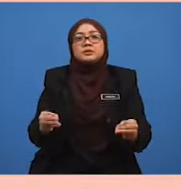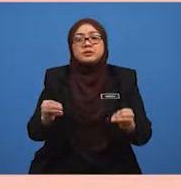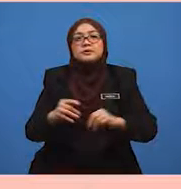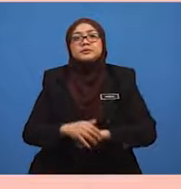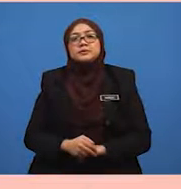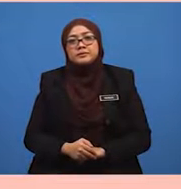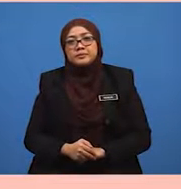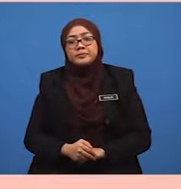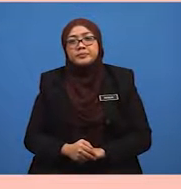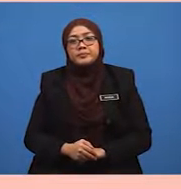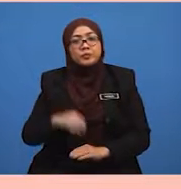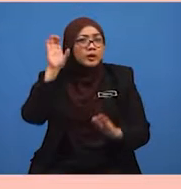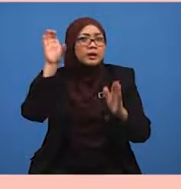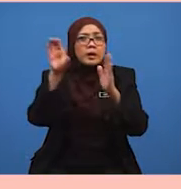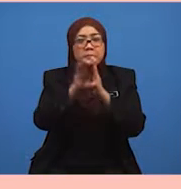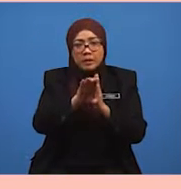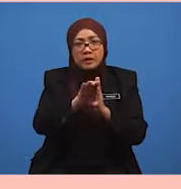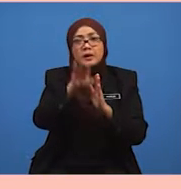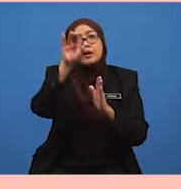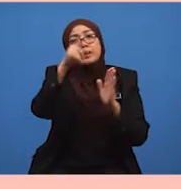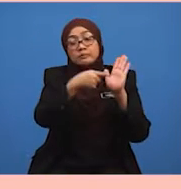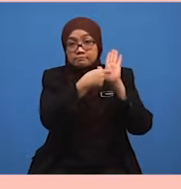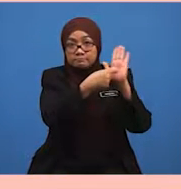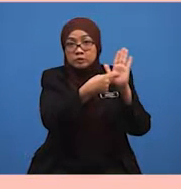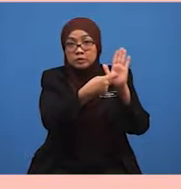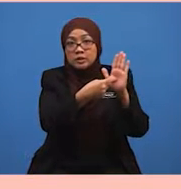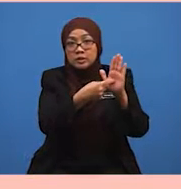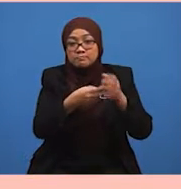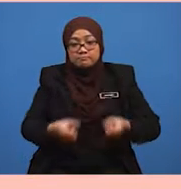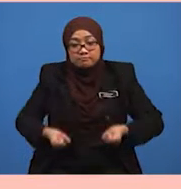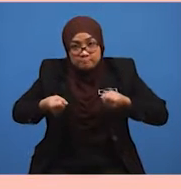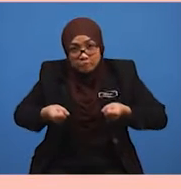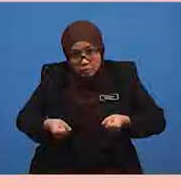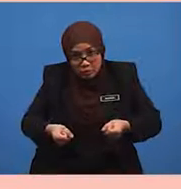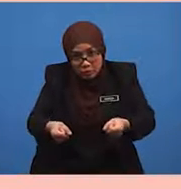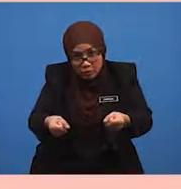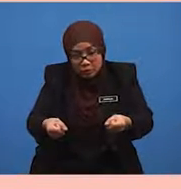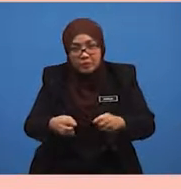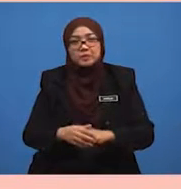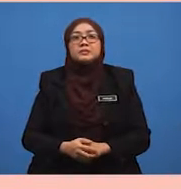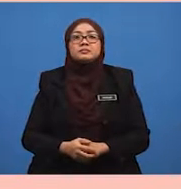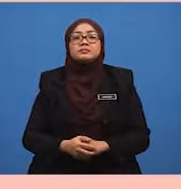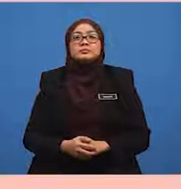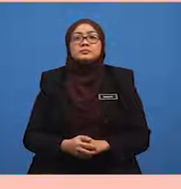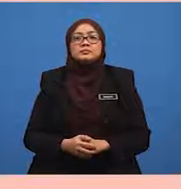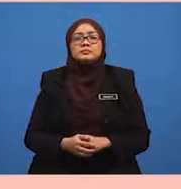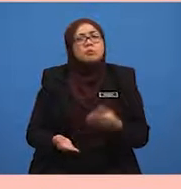Gambar sebelah menunjukkan sebuah kereta sorong. Adakah kereta sorong di